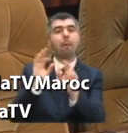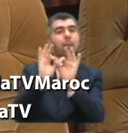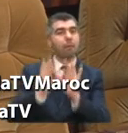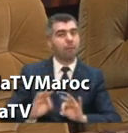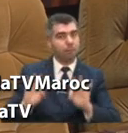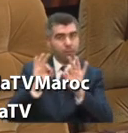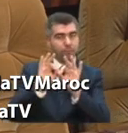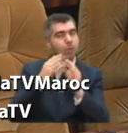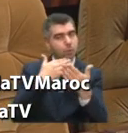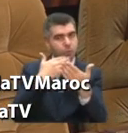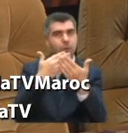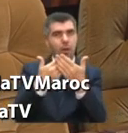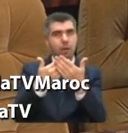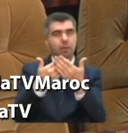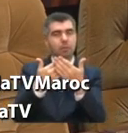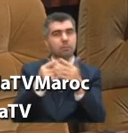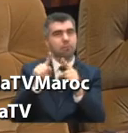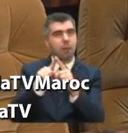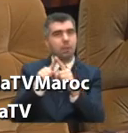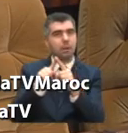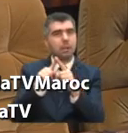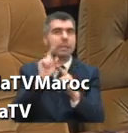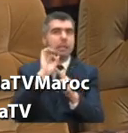شكرا. سجل.